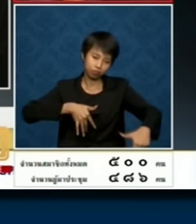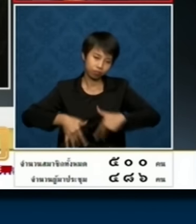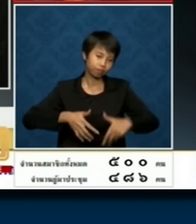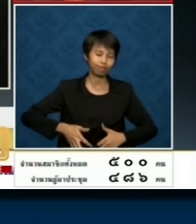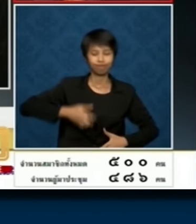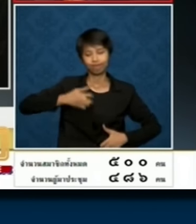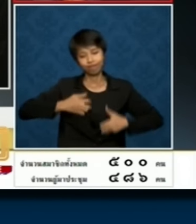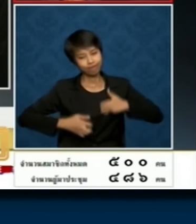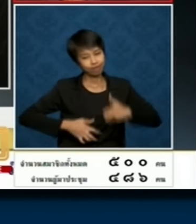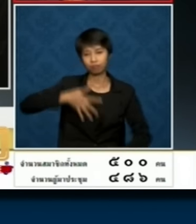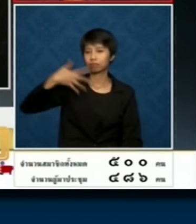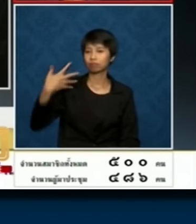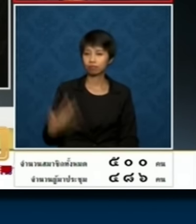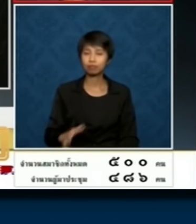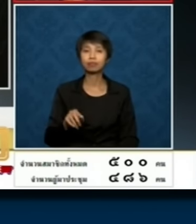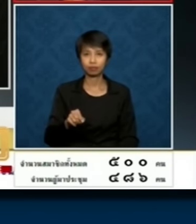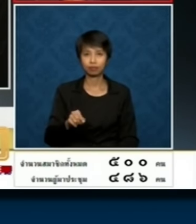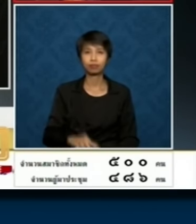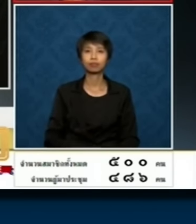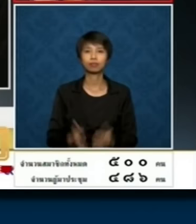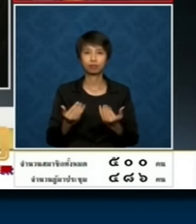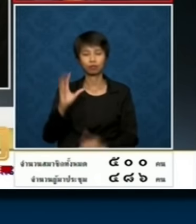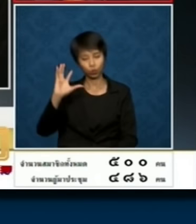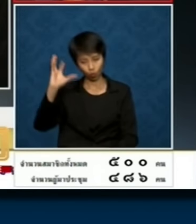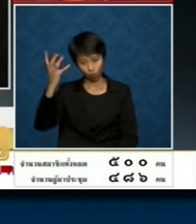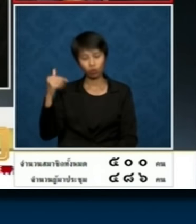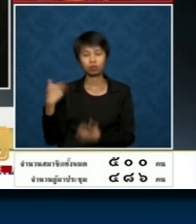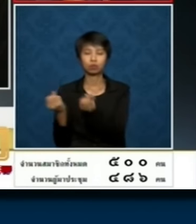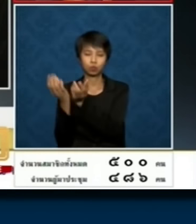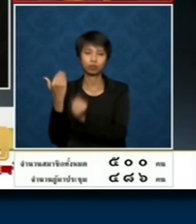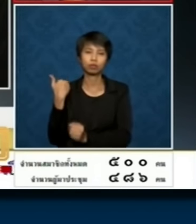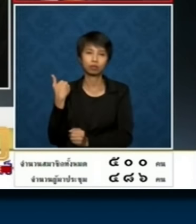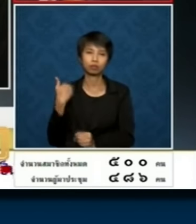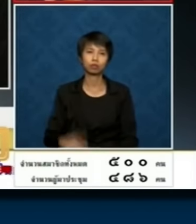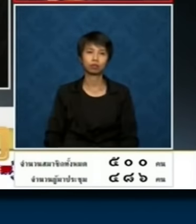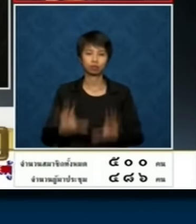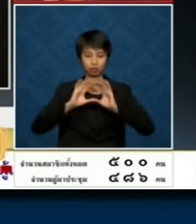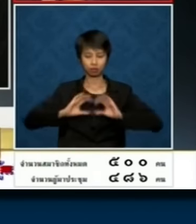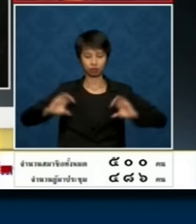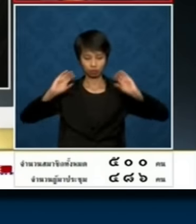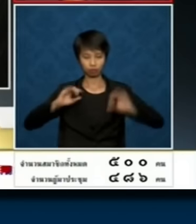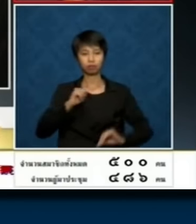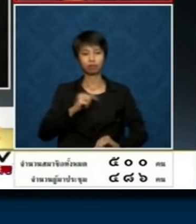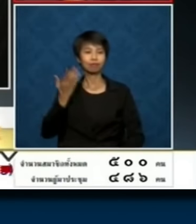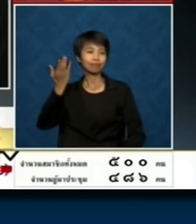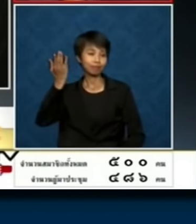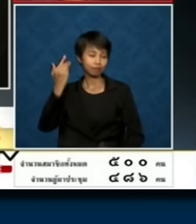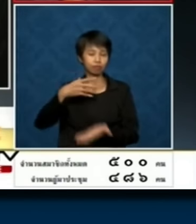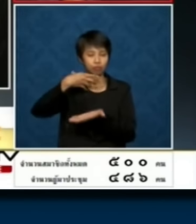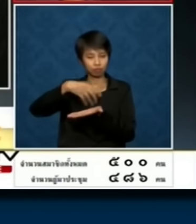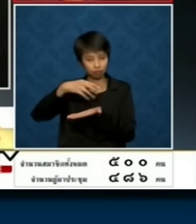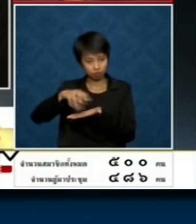เพื่อไทยยังได้ระบุว่าพรรคเพื่อไทยจะปกป้องประชาชนวางระบบป้องกันภัยไซเบอร์อย่างมีประสิทธิภาพใช้เทคโนโลยีที่เท่าทันไม่ปล่อย